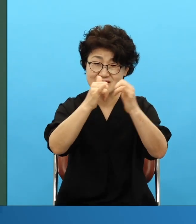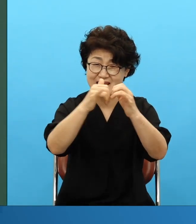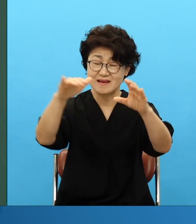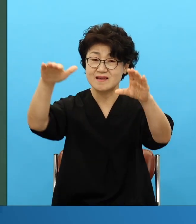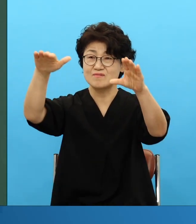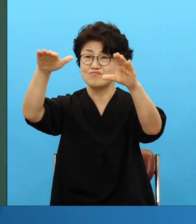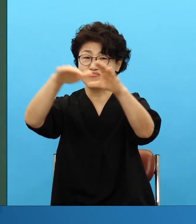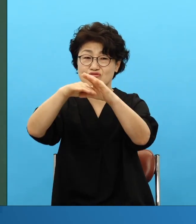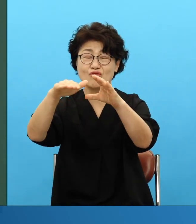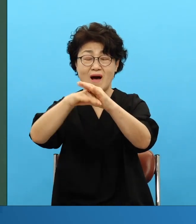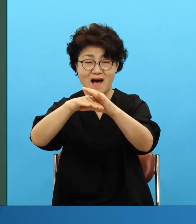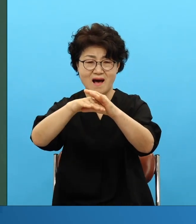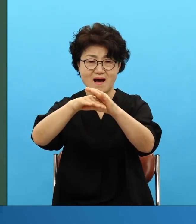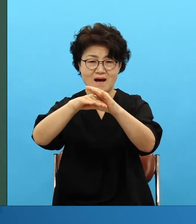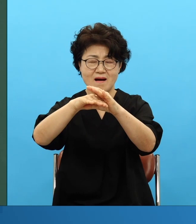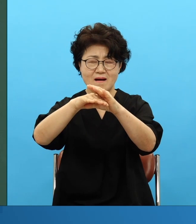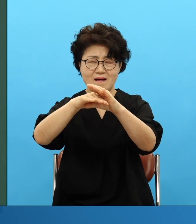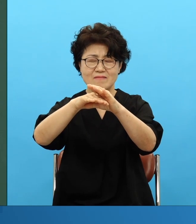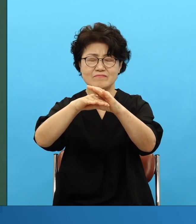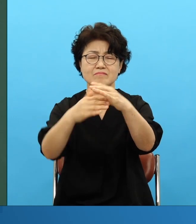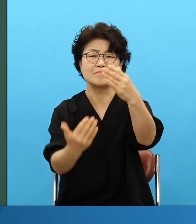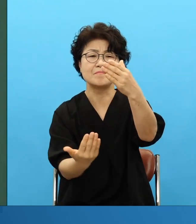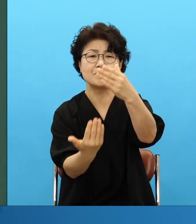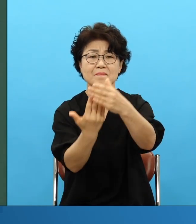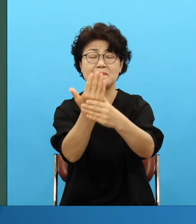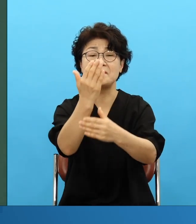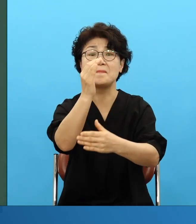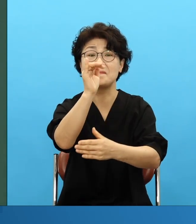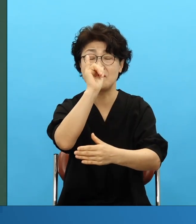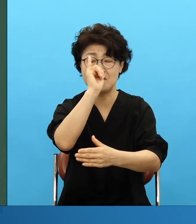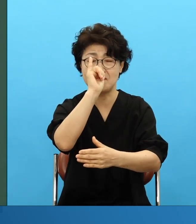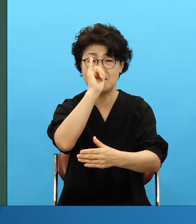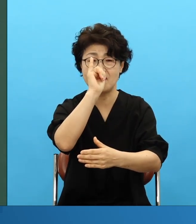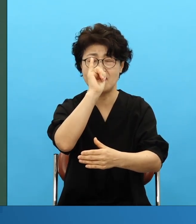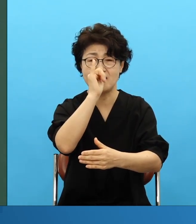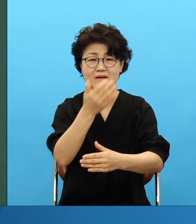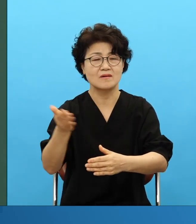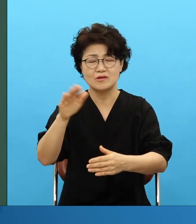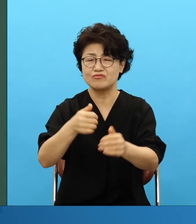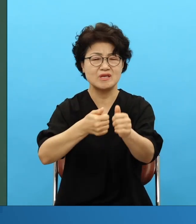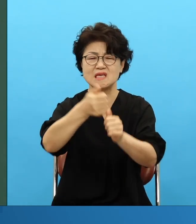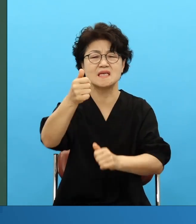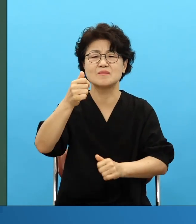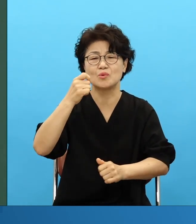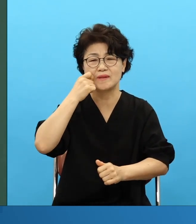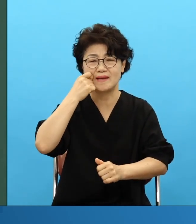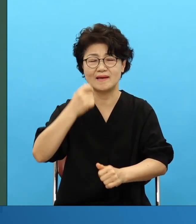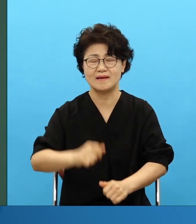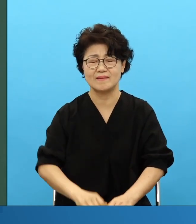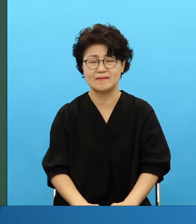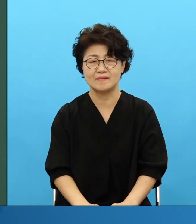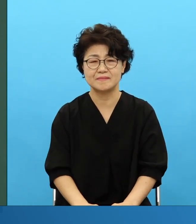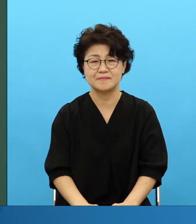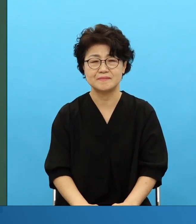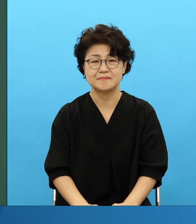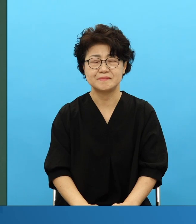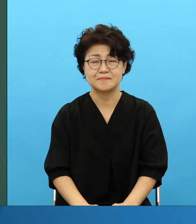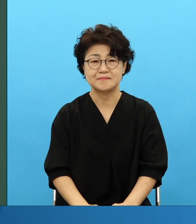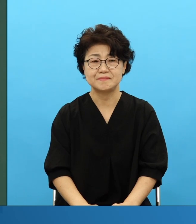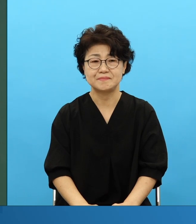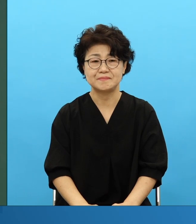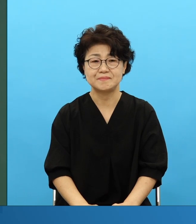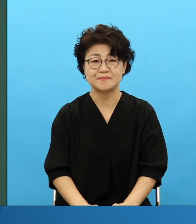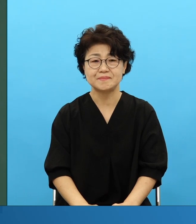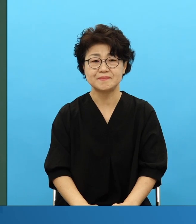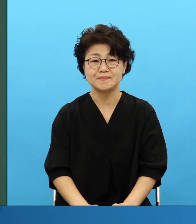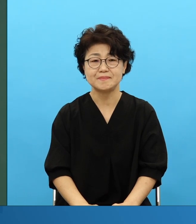우리가 다른 인간들은 이길 수가 없어요. Now there's going to be a space economy and space culture and space education. We cannot win over with anything